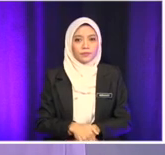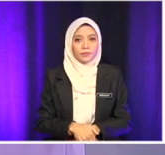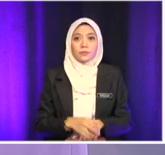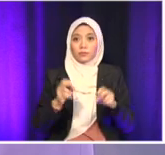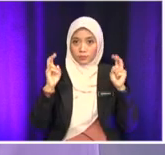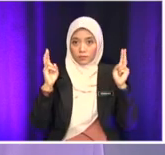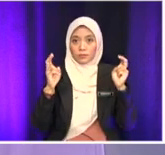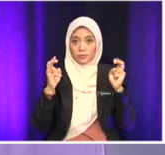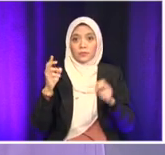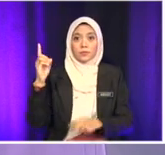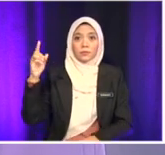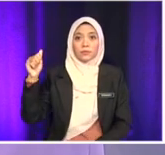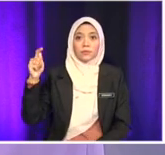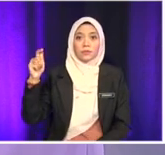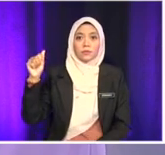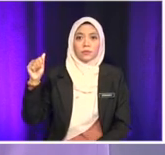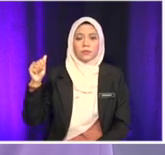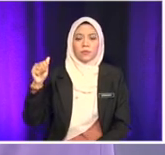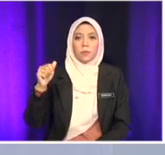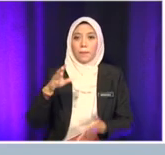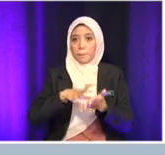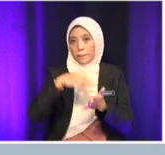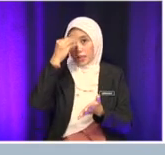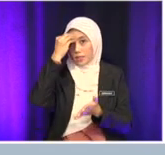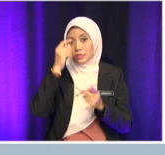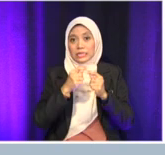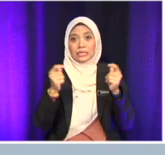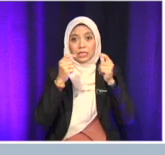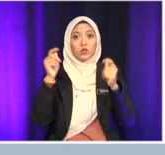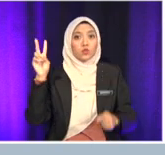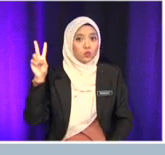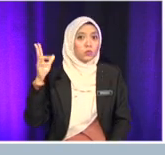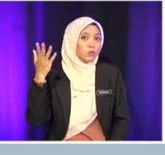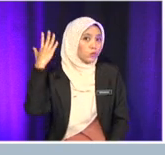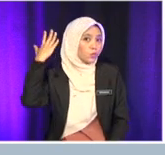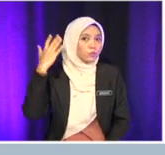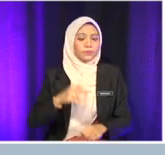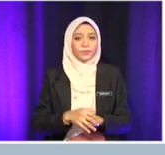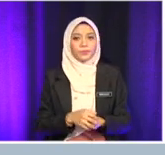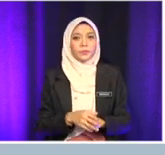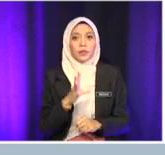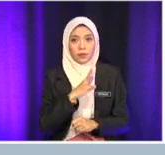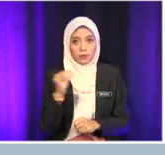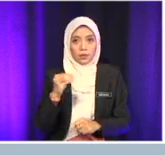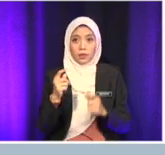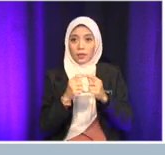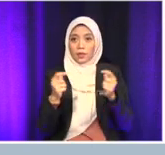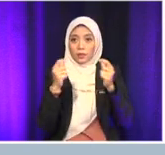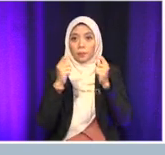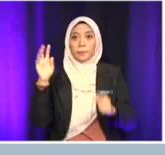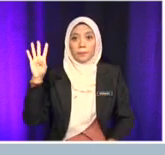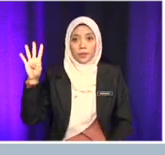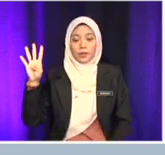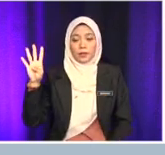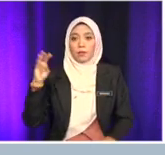Topik suka dan silakan data nih kita belajar soal tingkatan 2 dalam kecenderungan memusay dan tingkatan 4 data yang tak